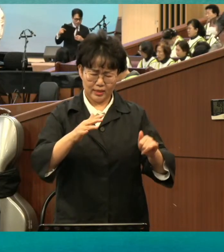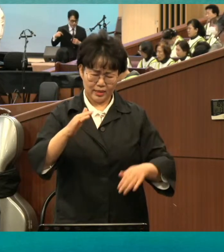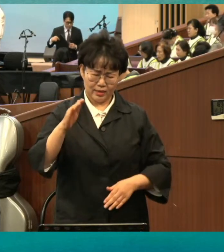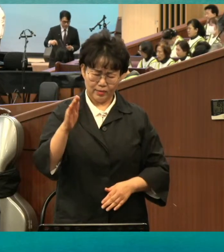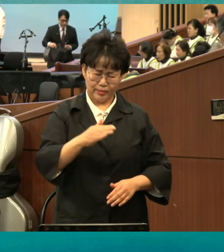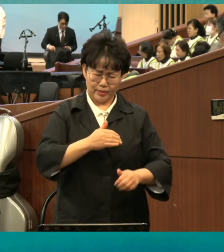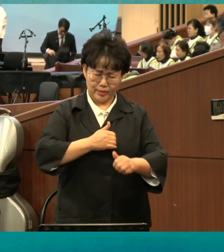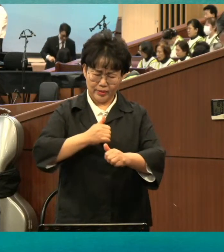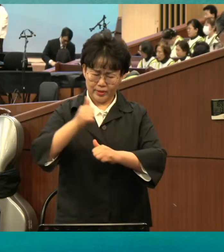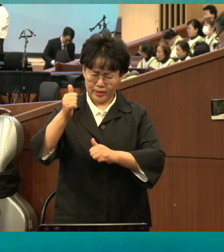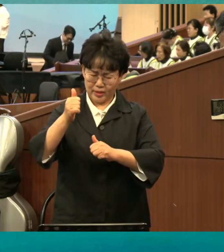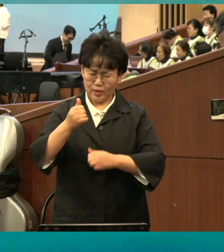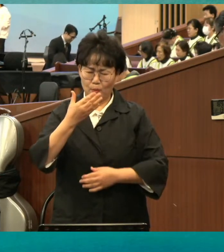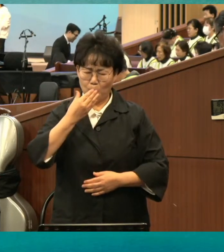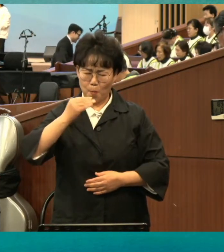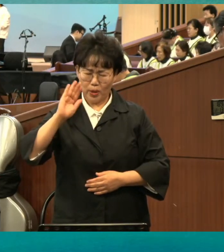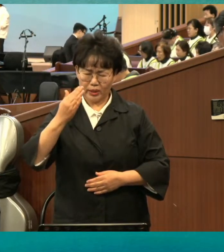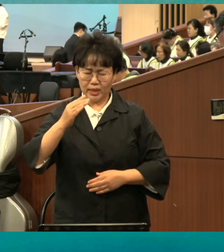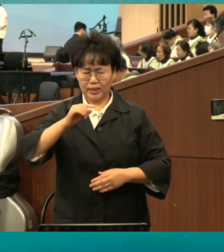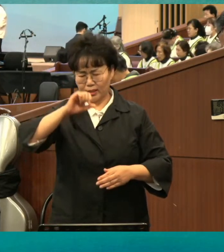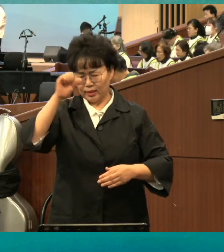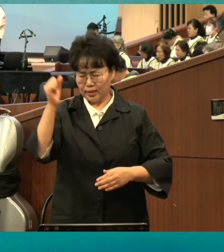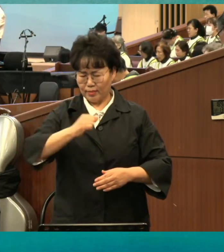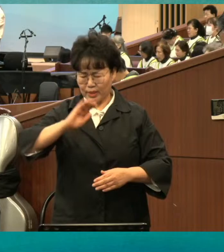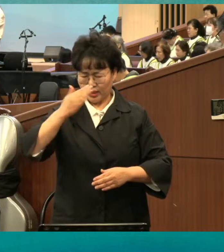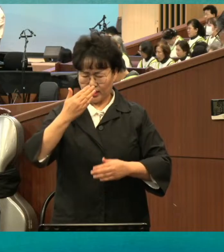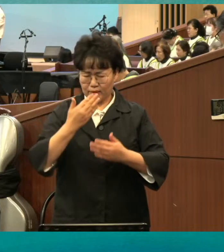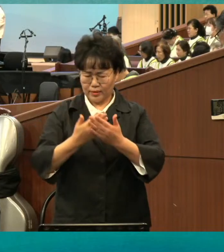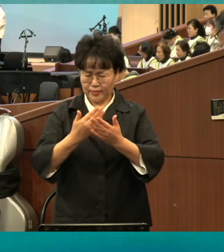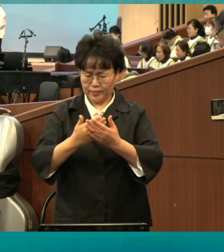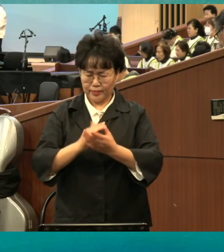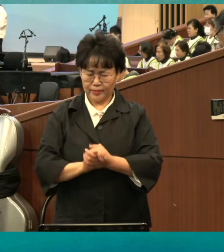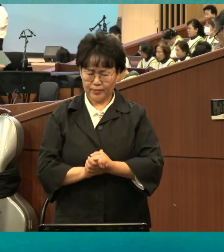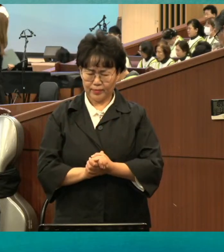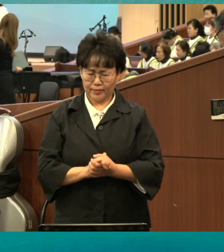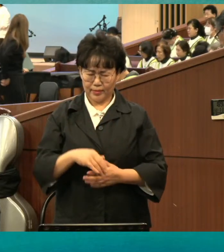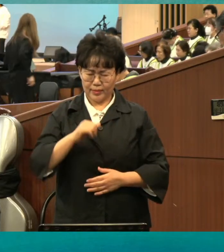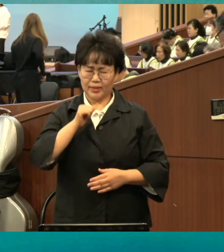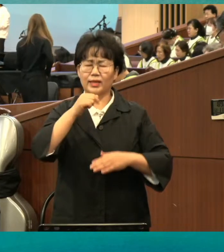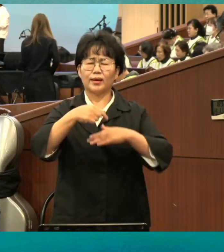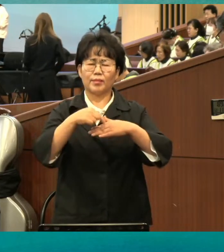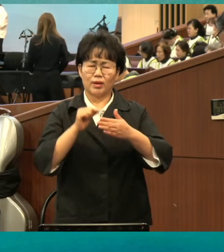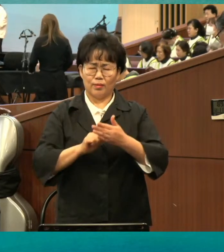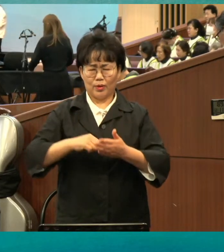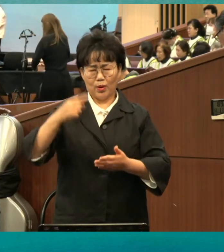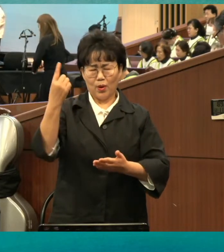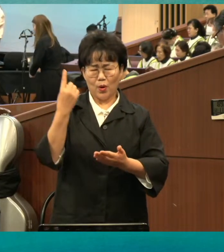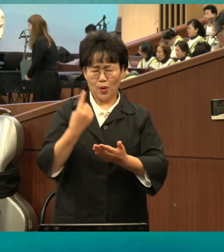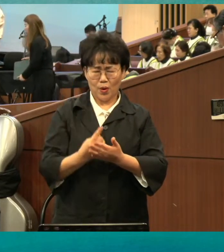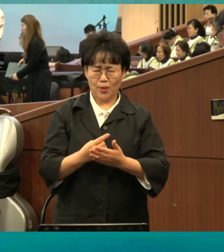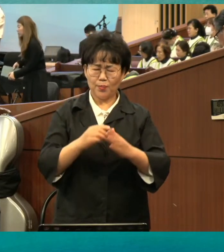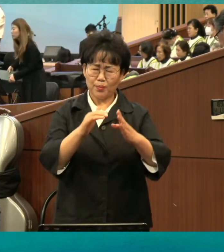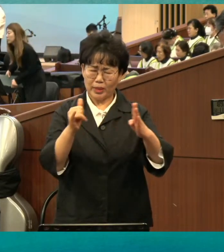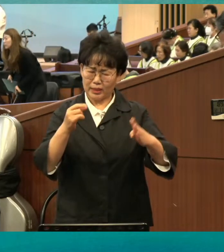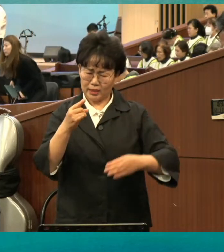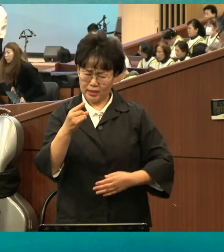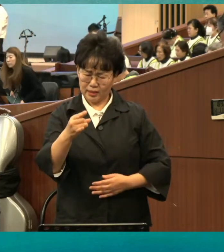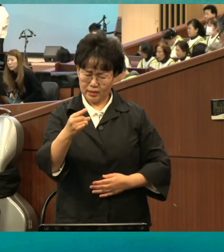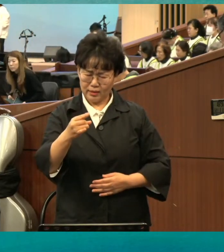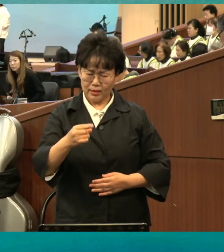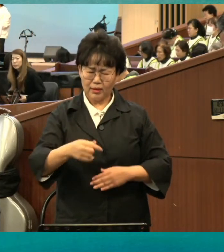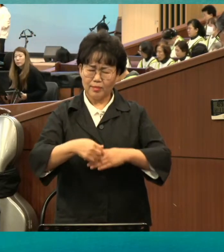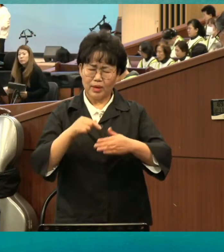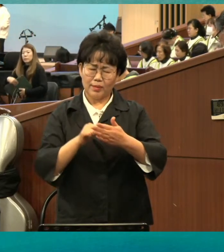복된 이 새벽이 되게 하여 주시옵소서. 가난한 영으로 나온 주의 백성들의 그